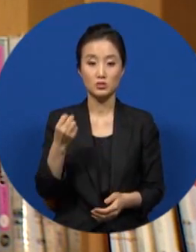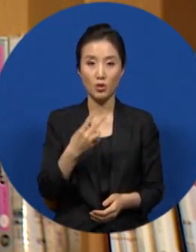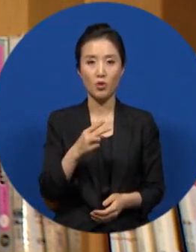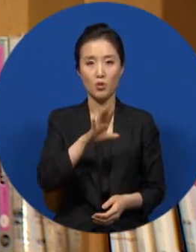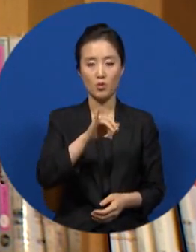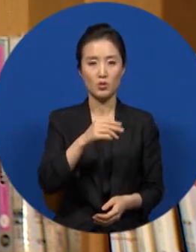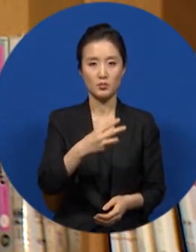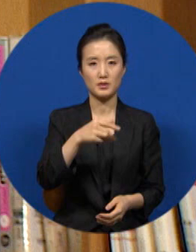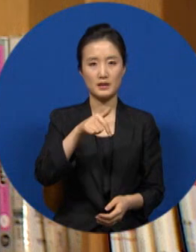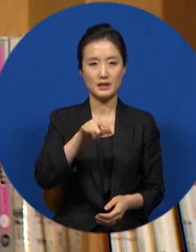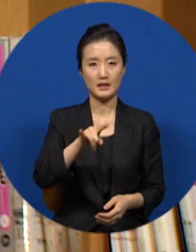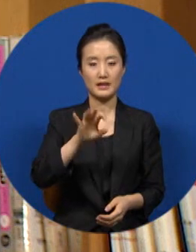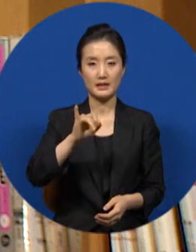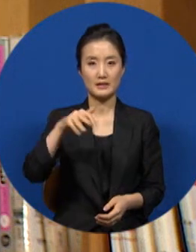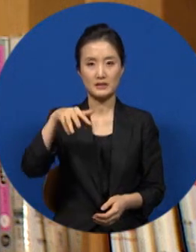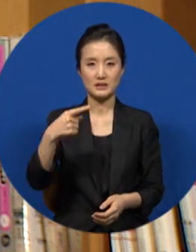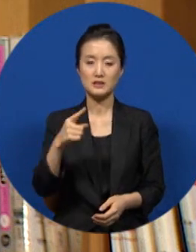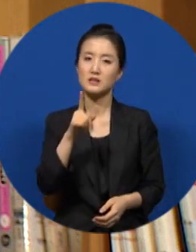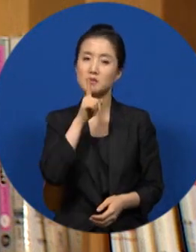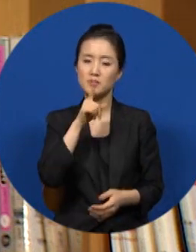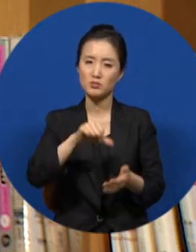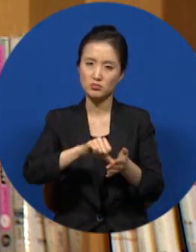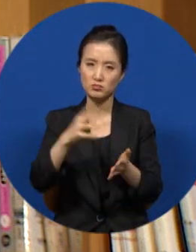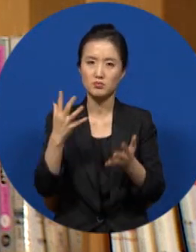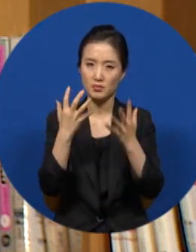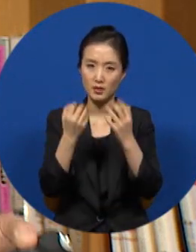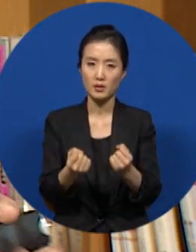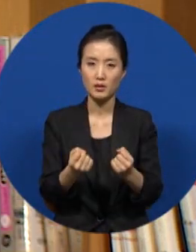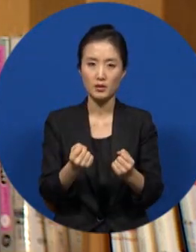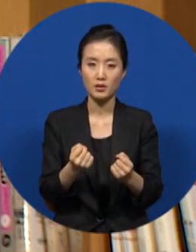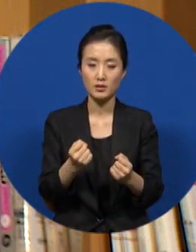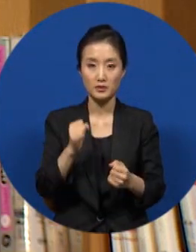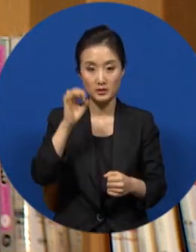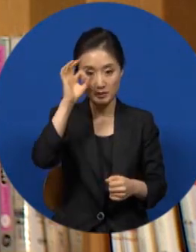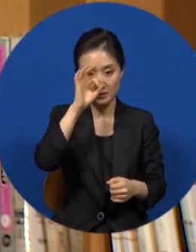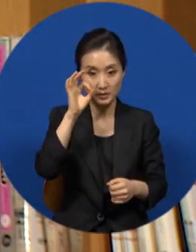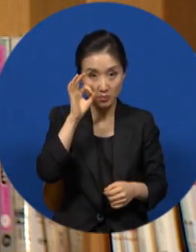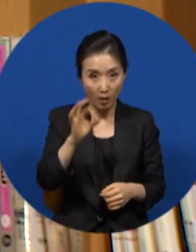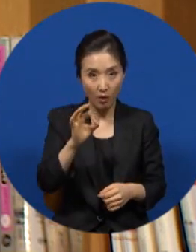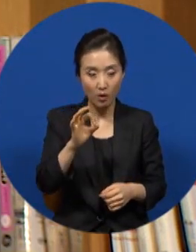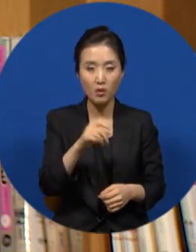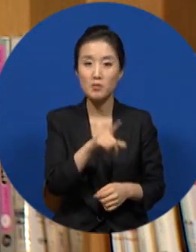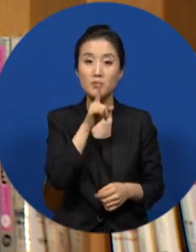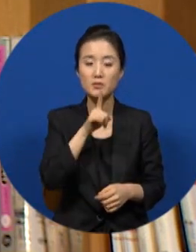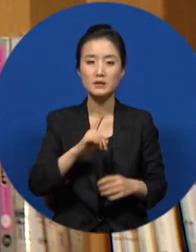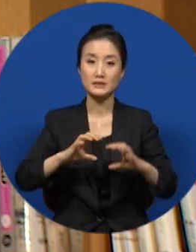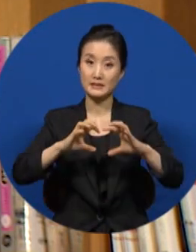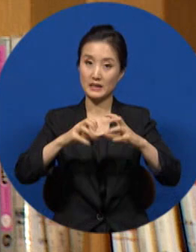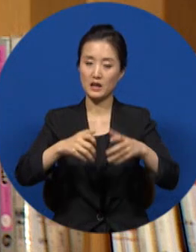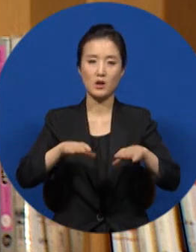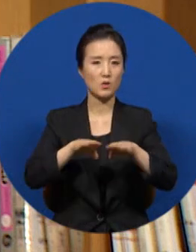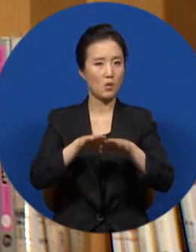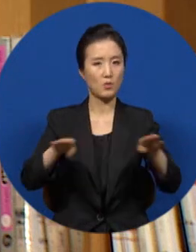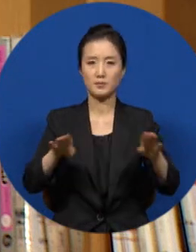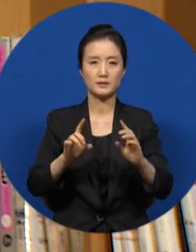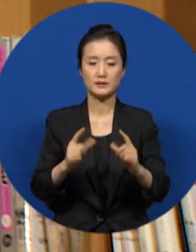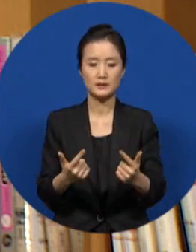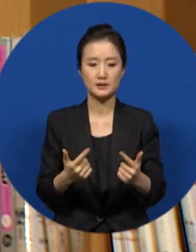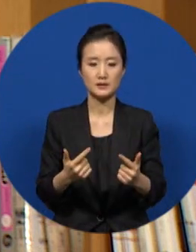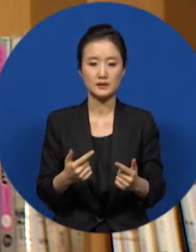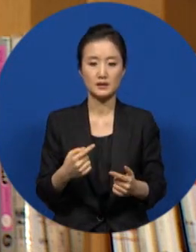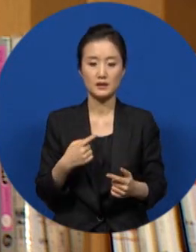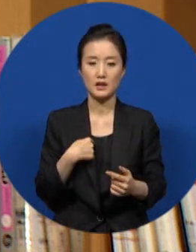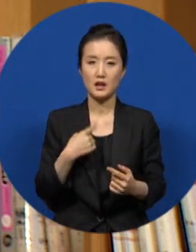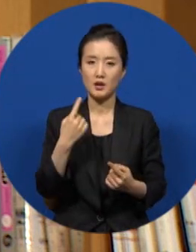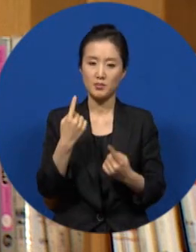많습니다. 근데 그 중에 좀 살아봤더니 세상이 공평하지 않더라 이거죠. 그러니까 자기보다 훌륭한 사람들이 똑똑한